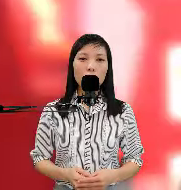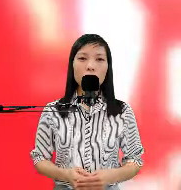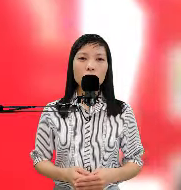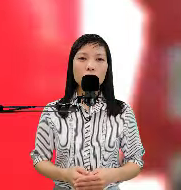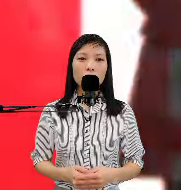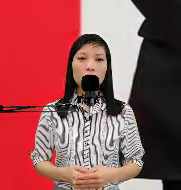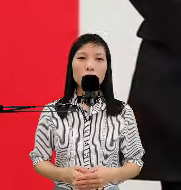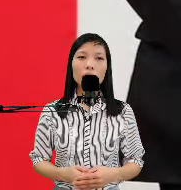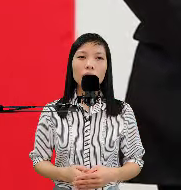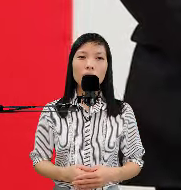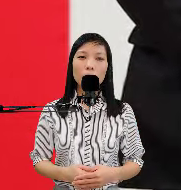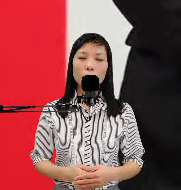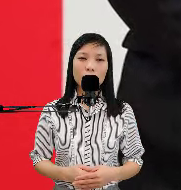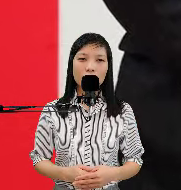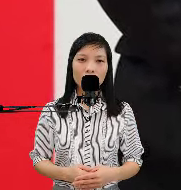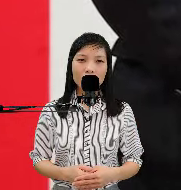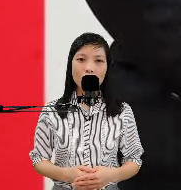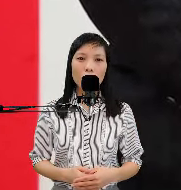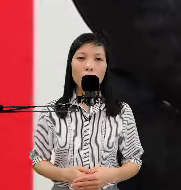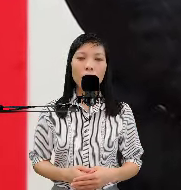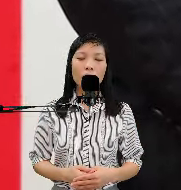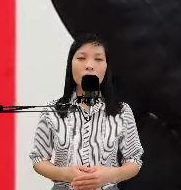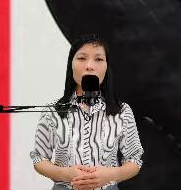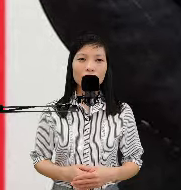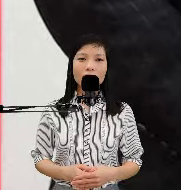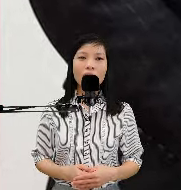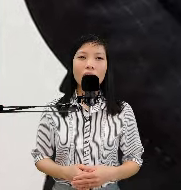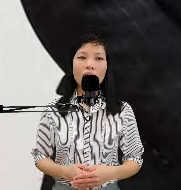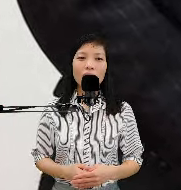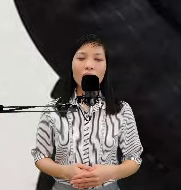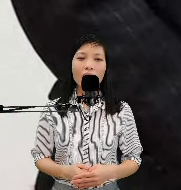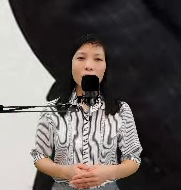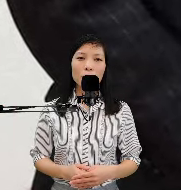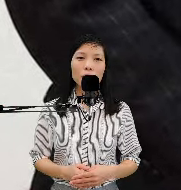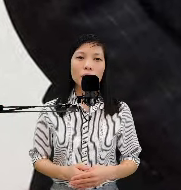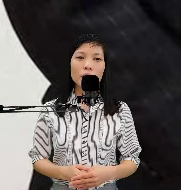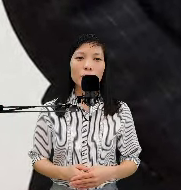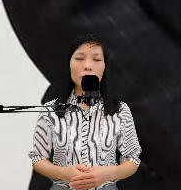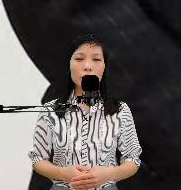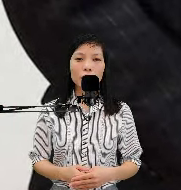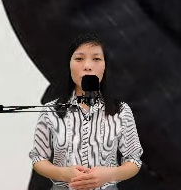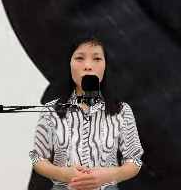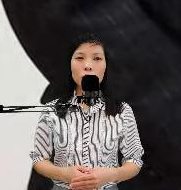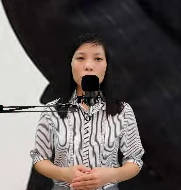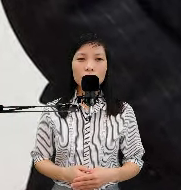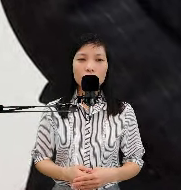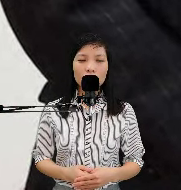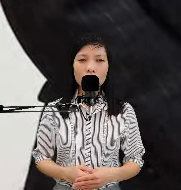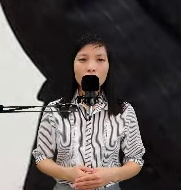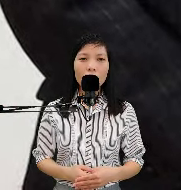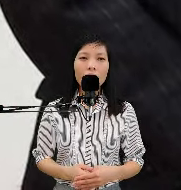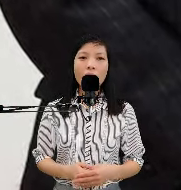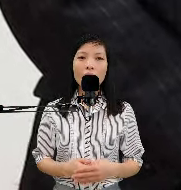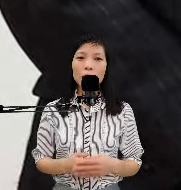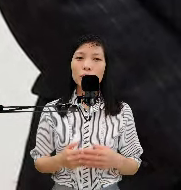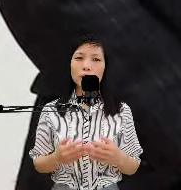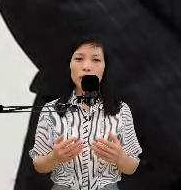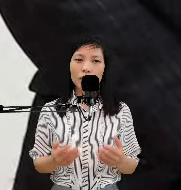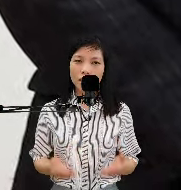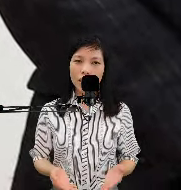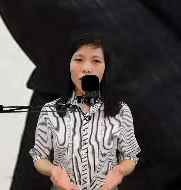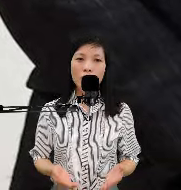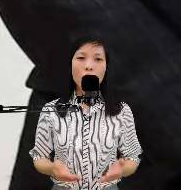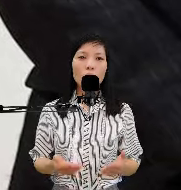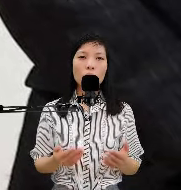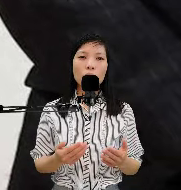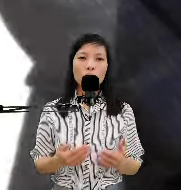八団戦が東京将棋会館で行われました対局の結果はぐ議員を駆使して一手